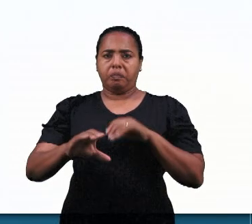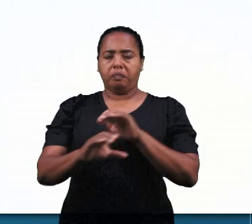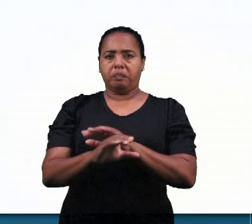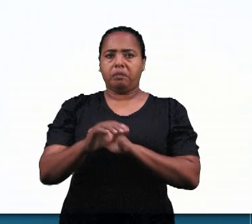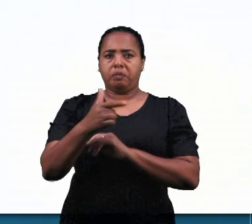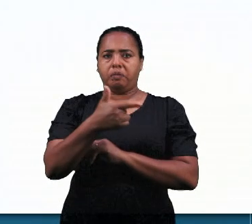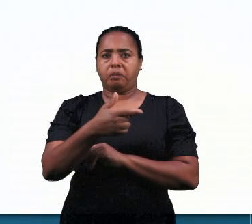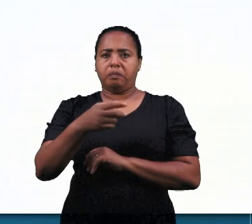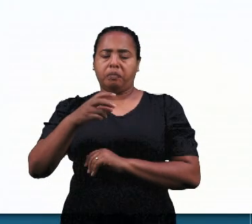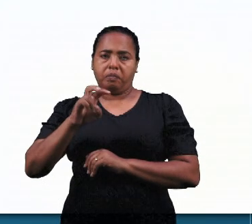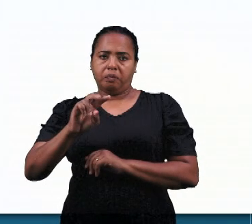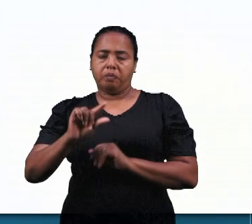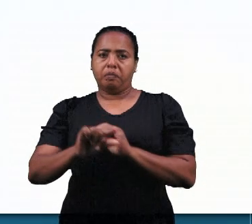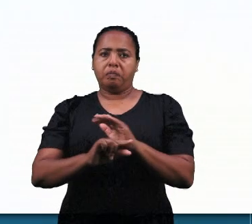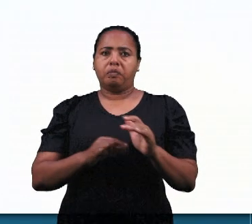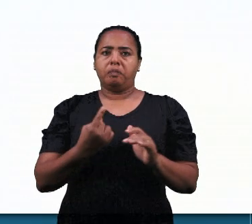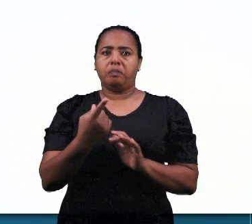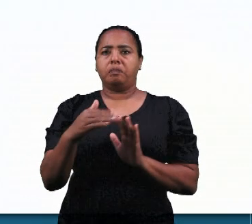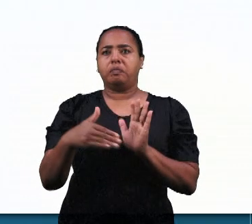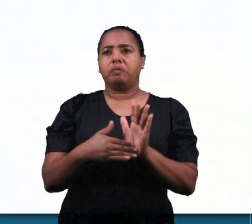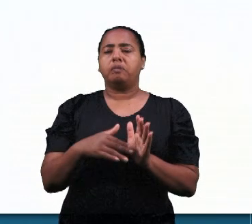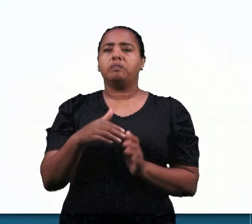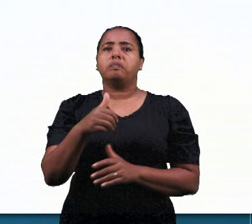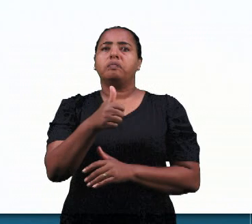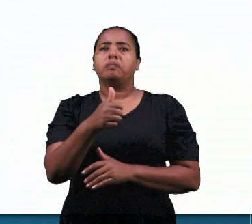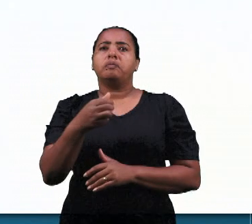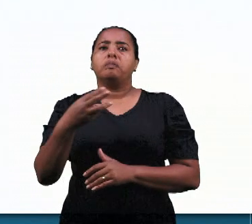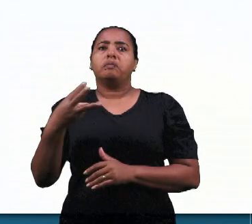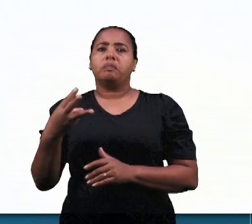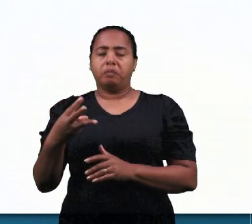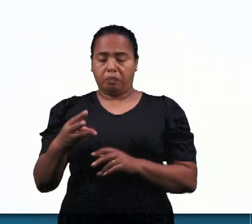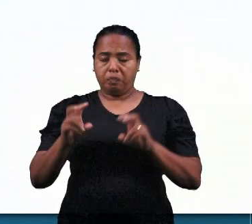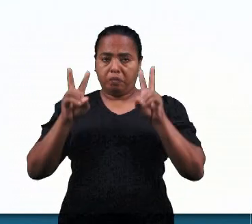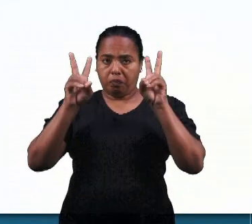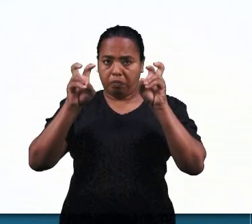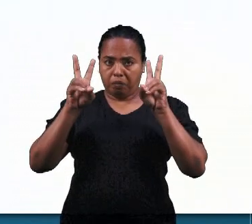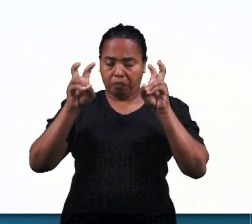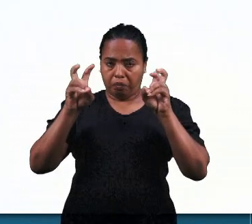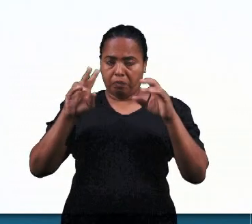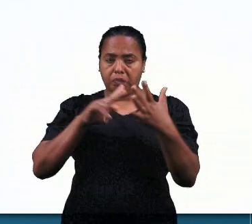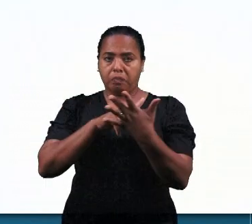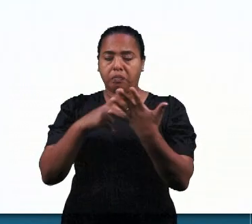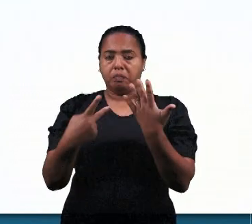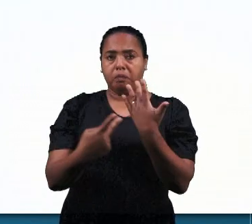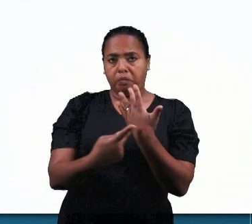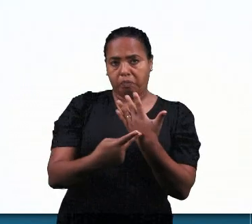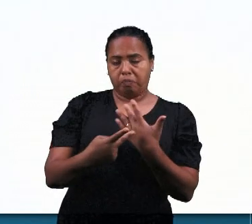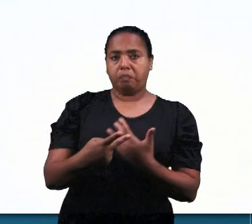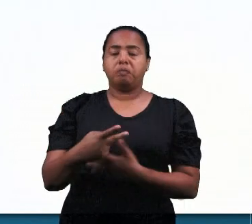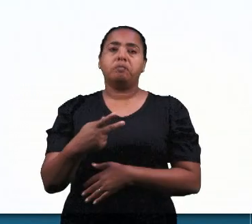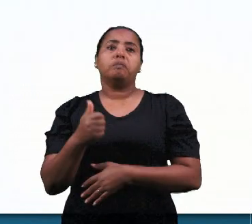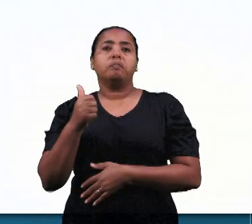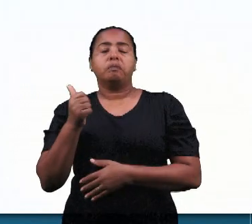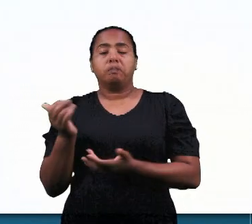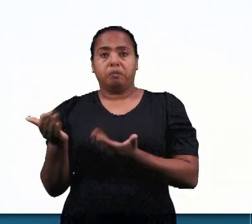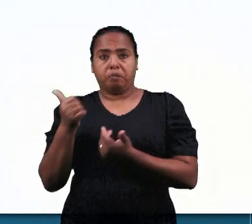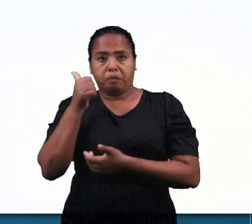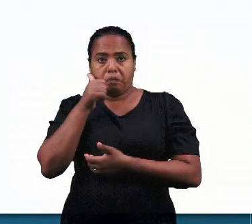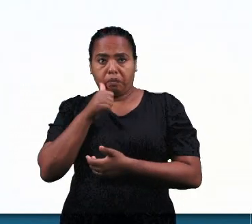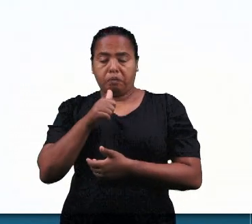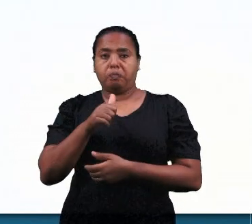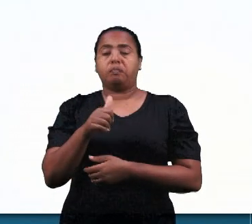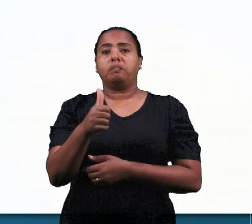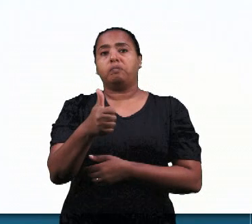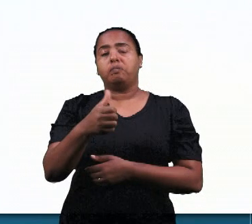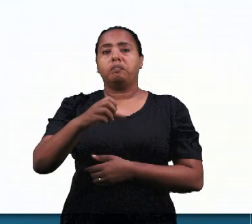question, elle est basée dans le texte de l'évangile de Matthieu, chapitre 25, versets 1 à 13, sur le sujet, la parabole des 10